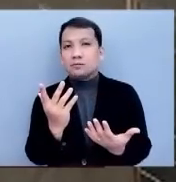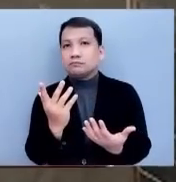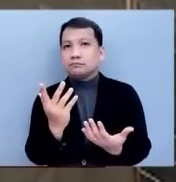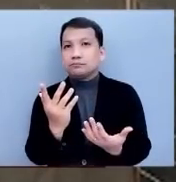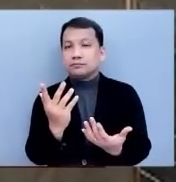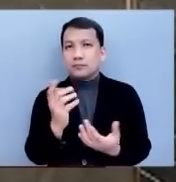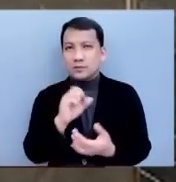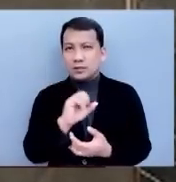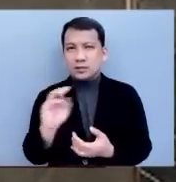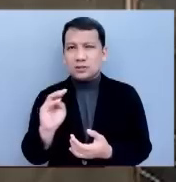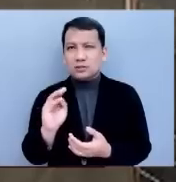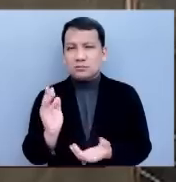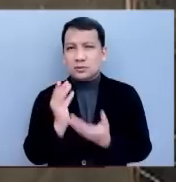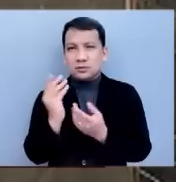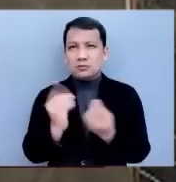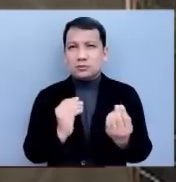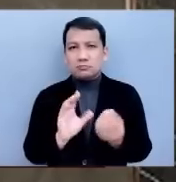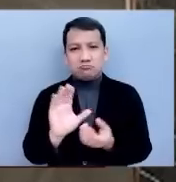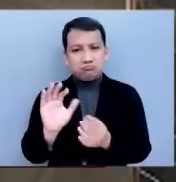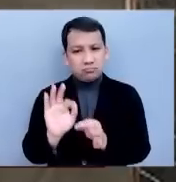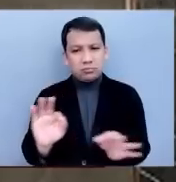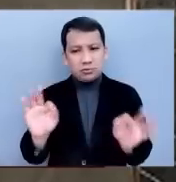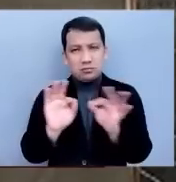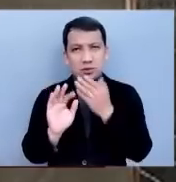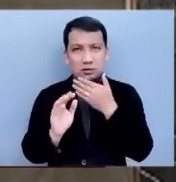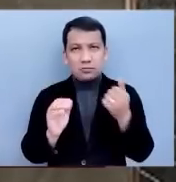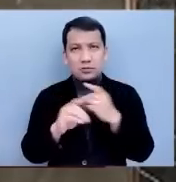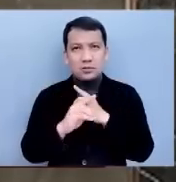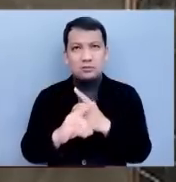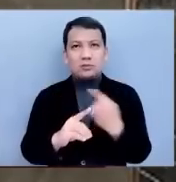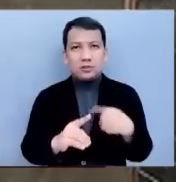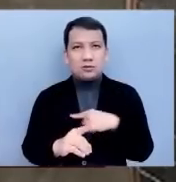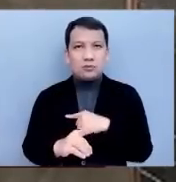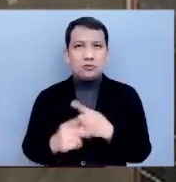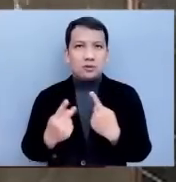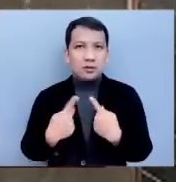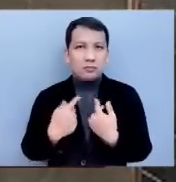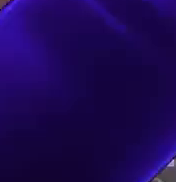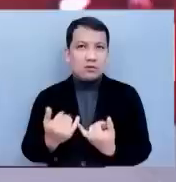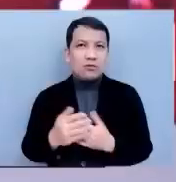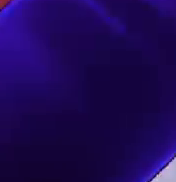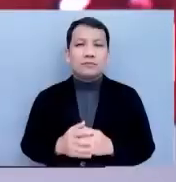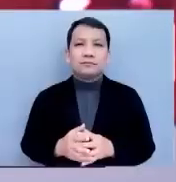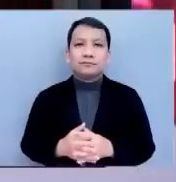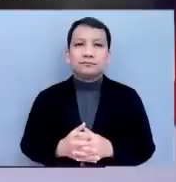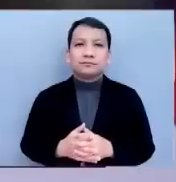these scams are presented, then that is the best defense that we have.